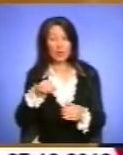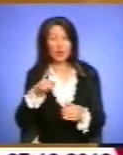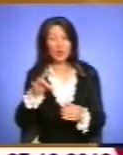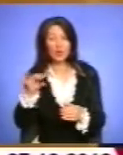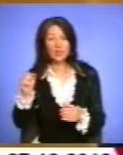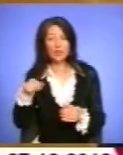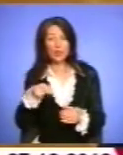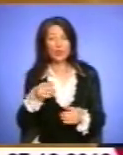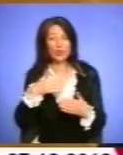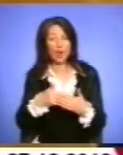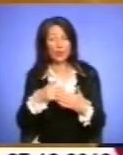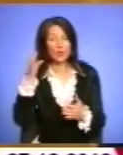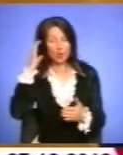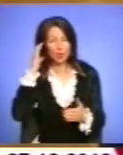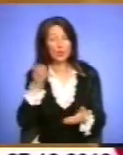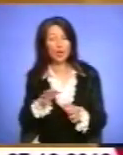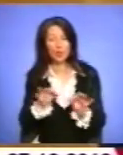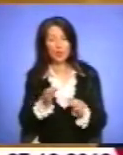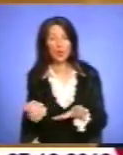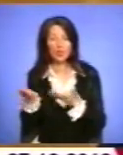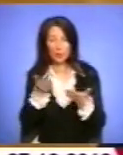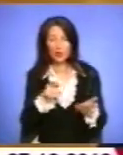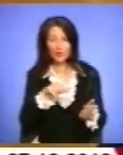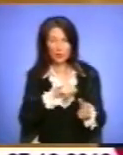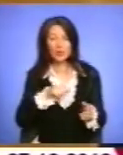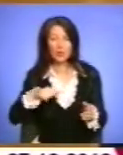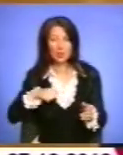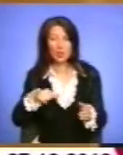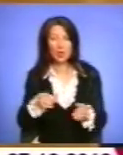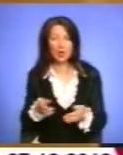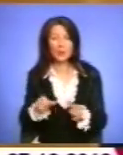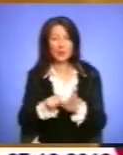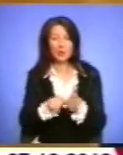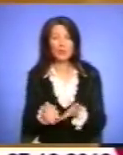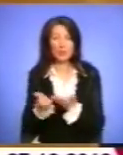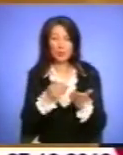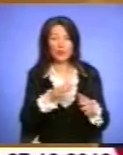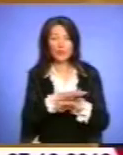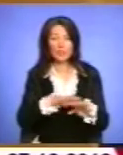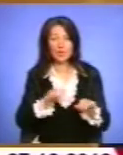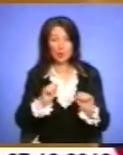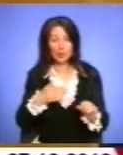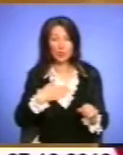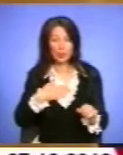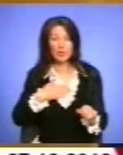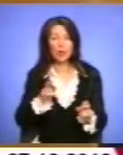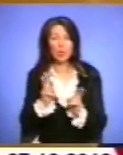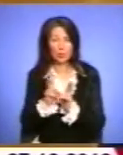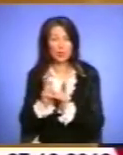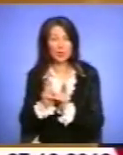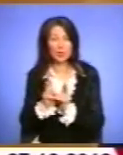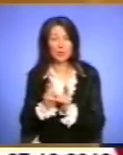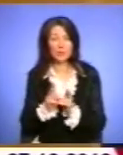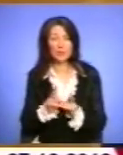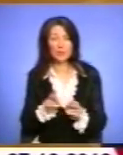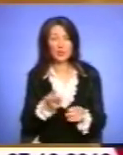слухання, висловлював і запрошував тих самих представників. Запрошував їх в зал, де можна було нам зустрітися більшій кількості депутатів